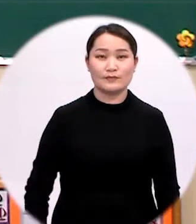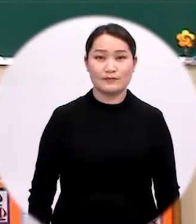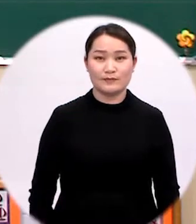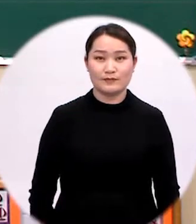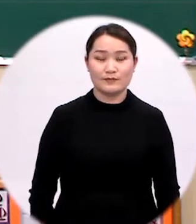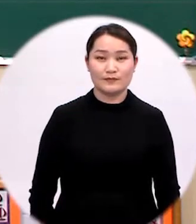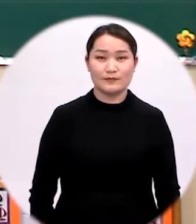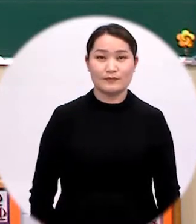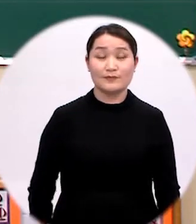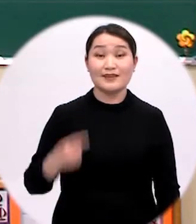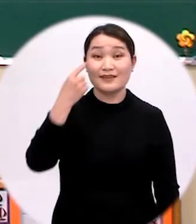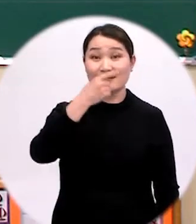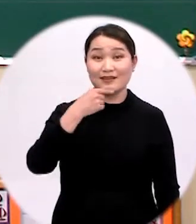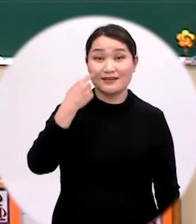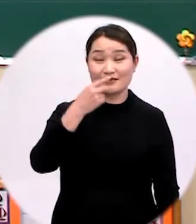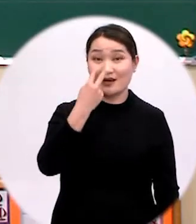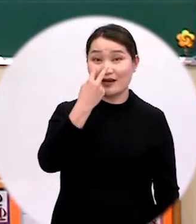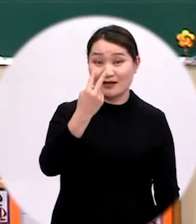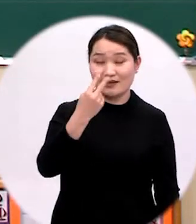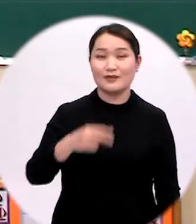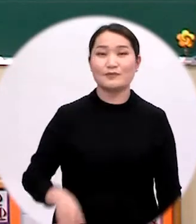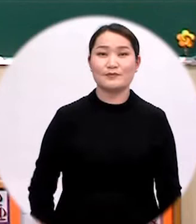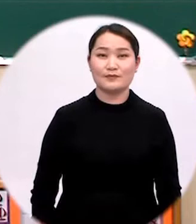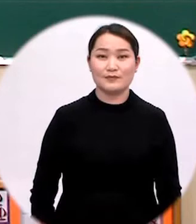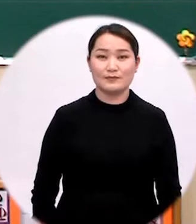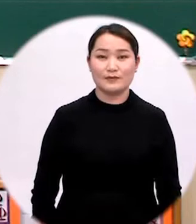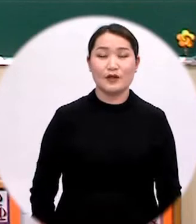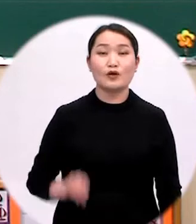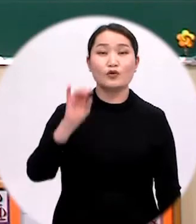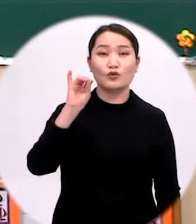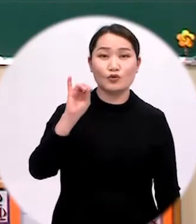Уруул царвааж хэлэгдэж байгааг сайн ажиглаарай. Юу,